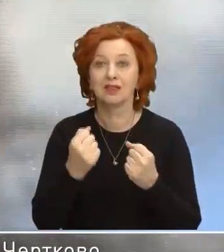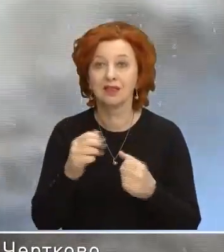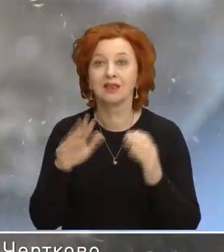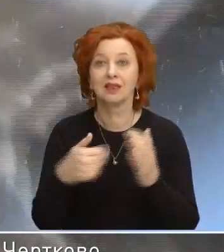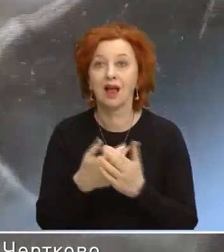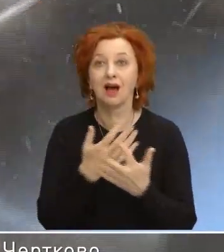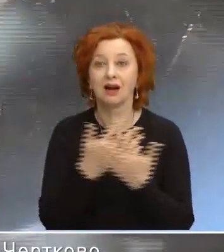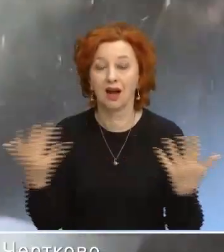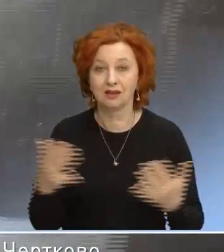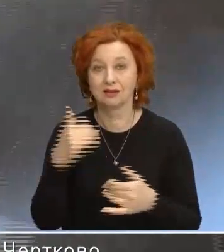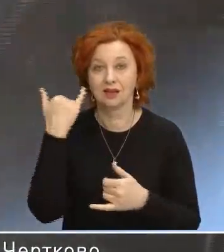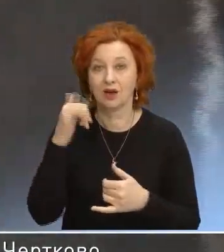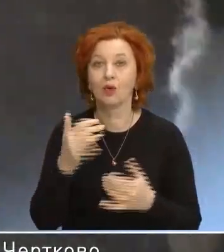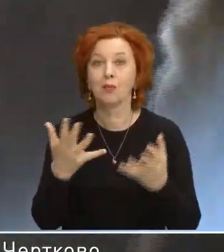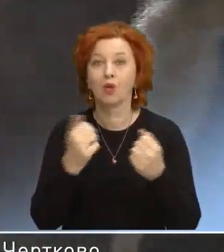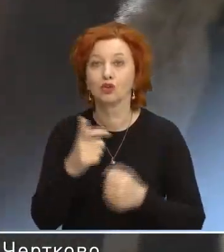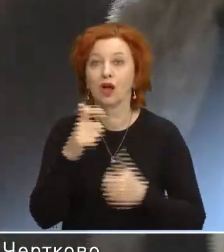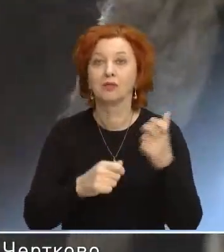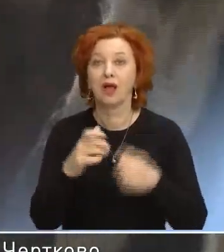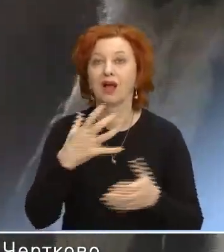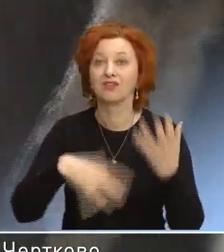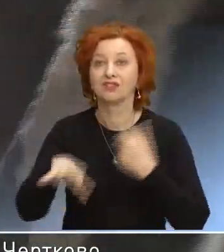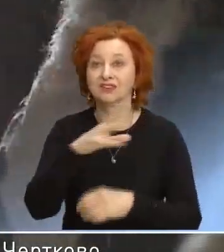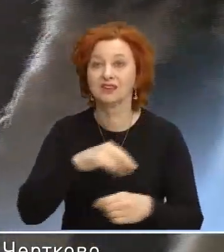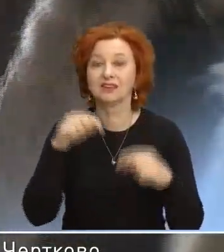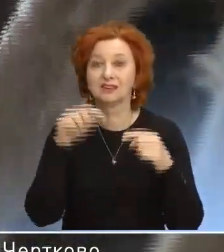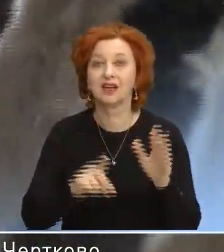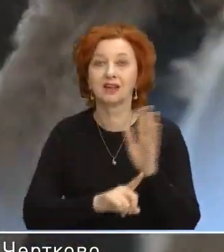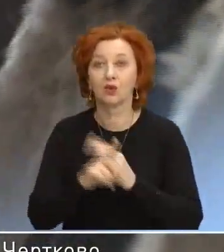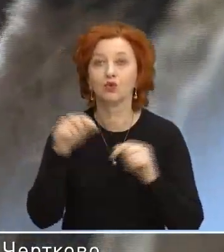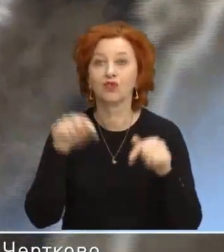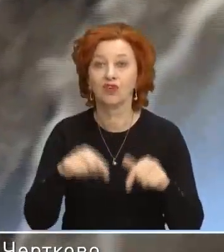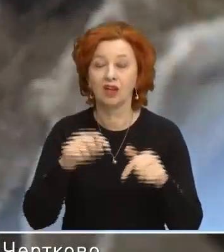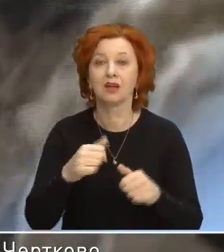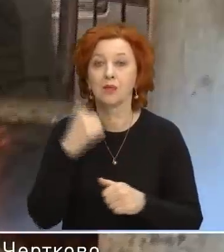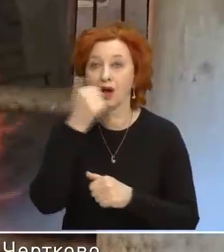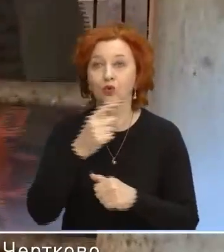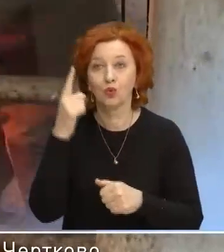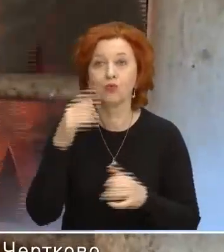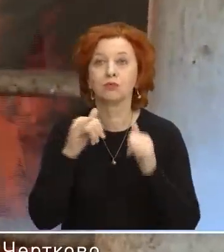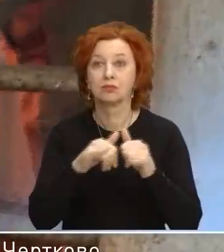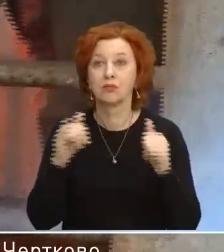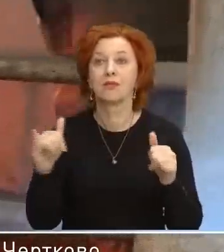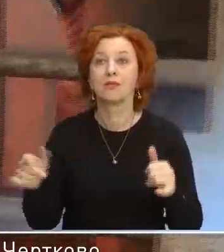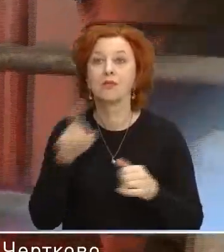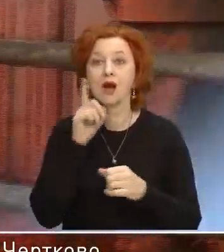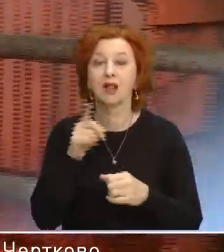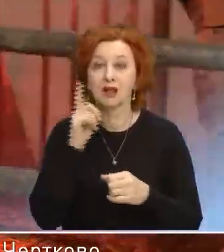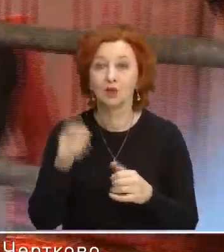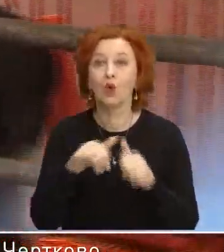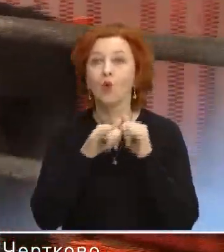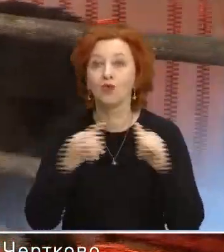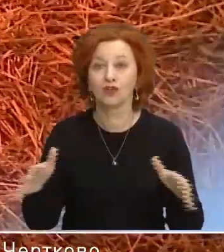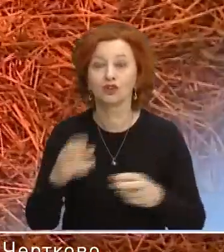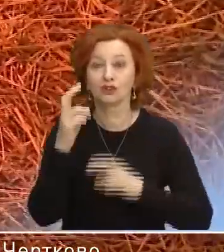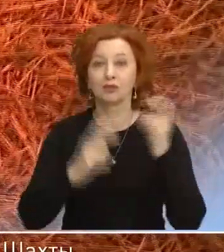изучения разные породы. И получать молоко от всех коров здесь начнут только в этом году. Поголовье в основном молодое, но увеличивать